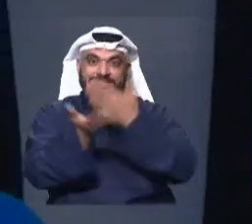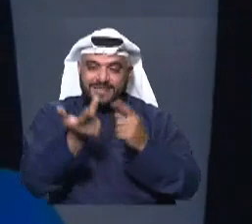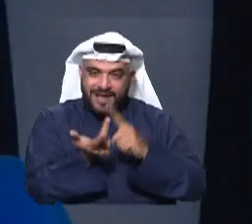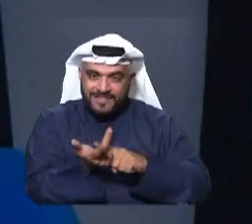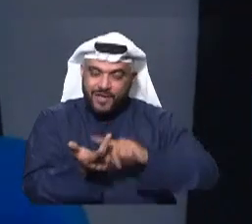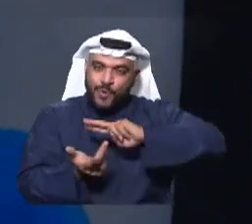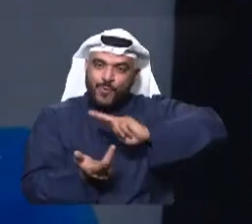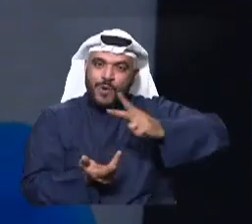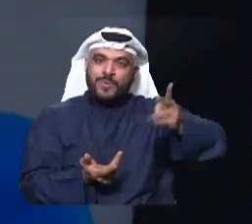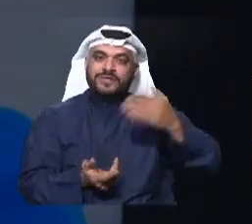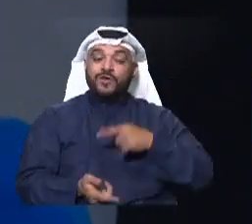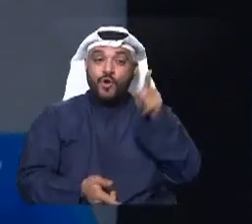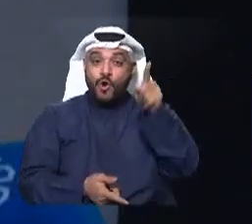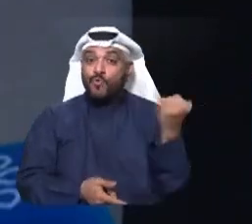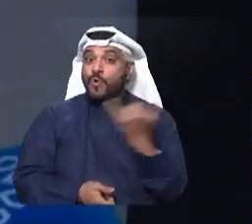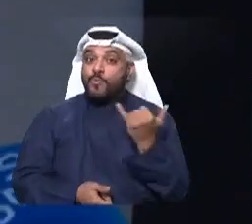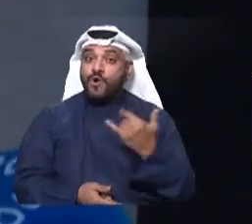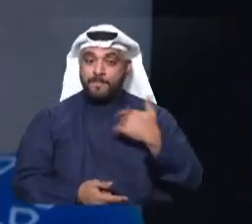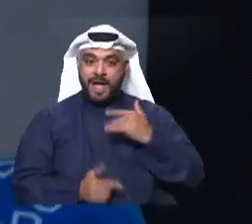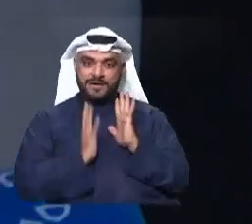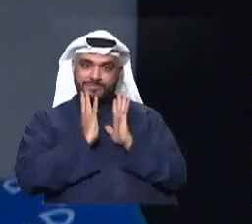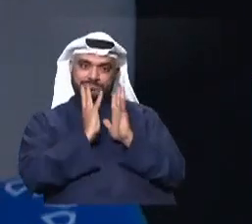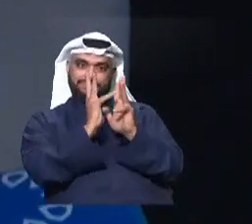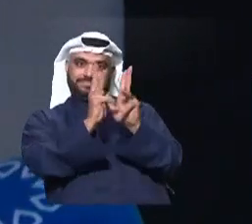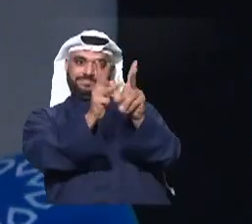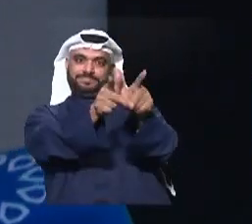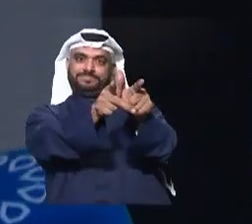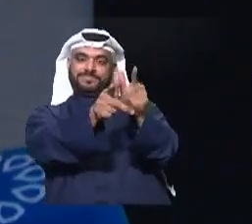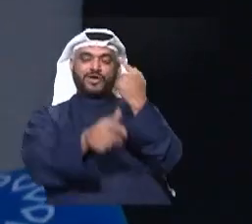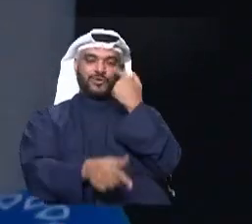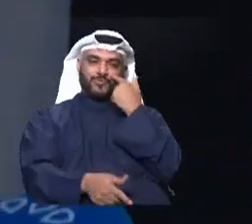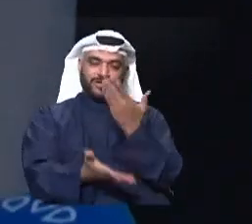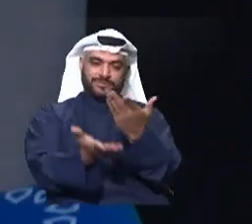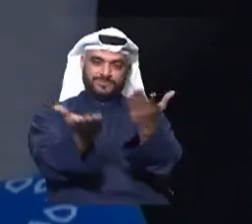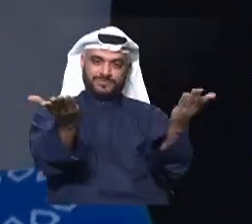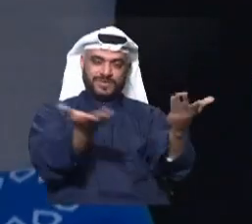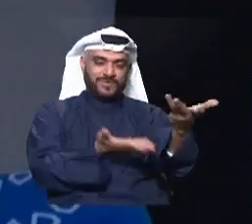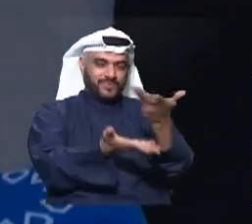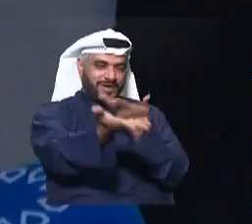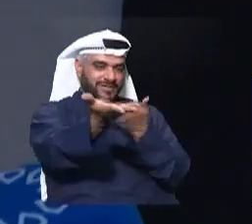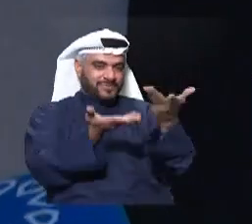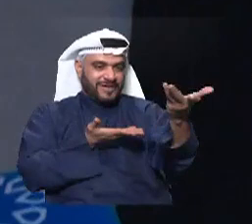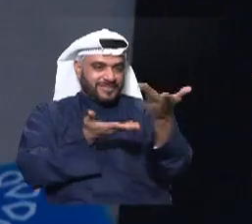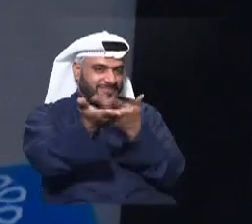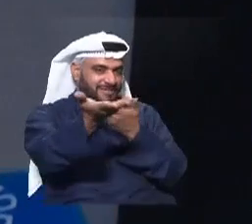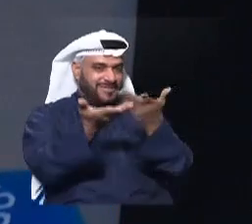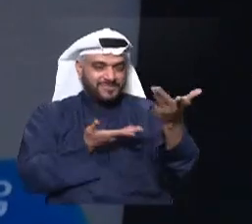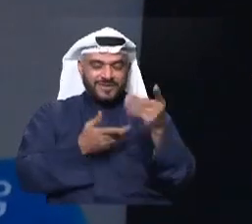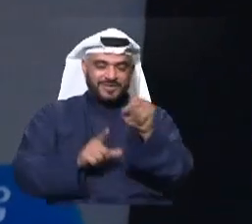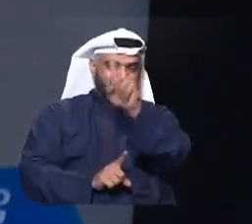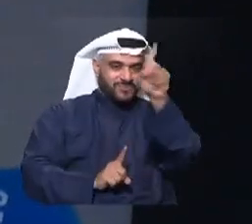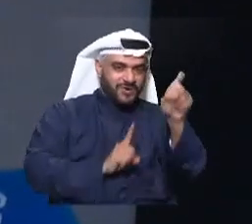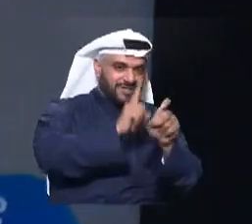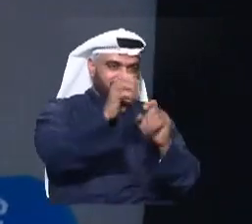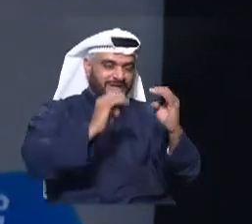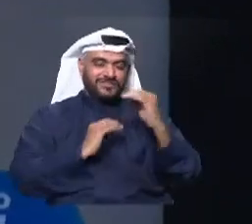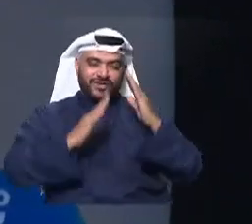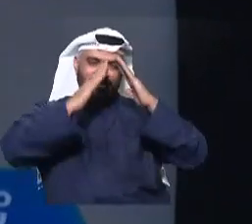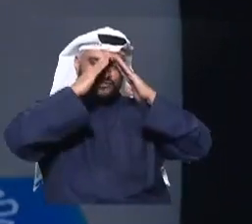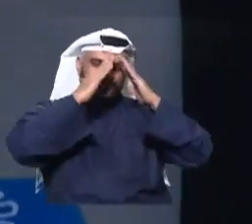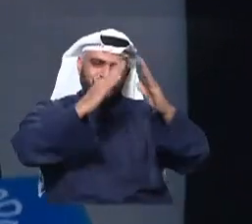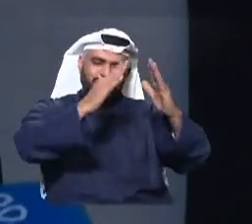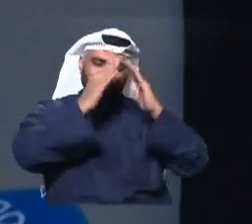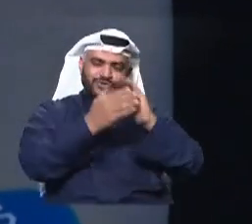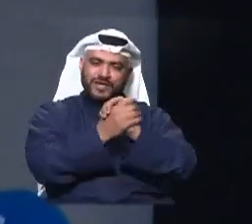من المهم أن يسمعوا منا مرئياتنا حيالها وتبادل وجهات النظر بشأنها. فأنا شاكر إلى